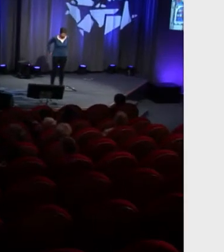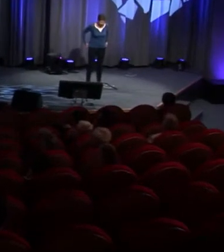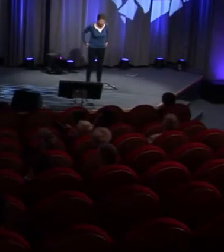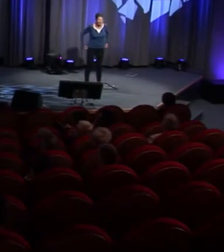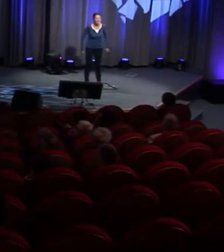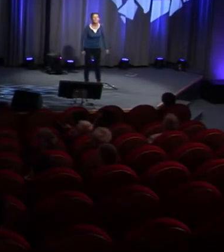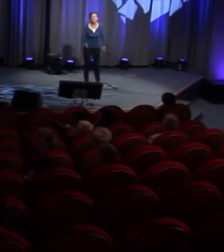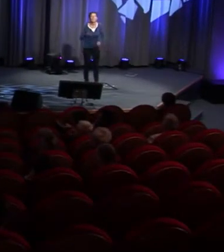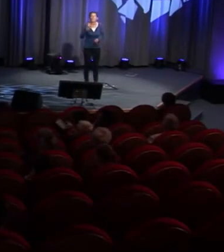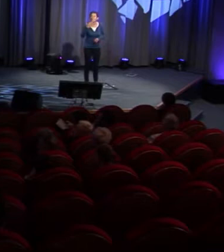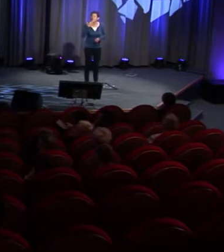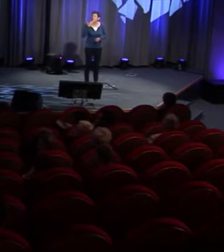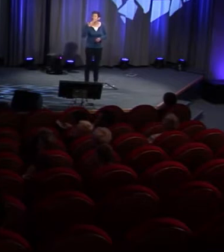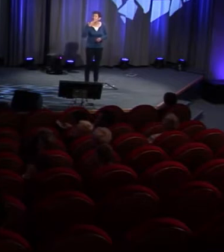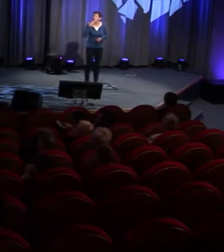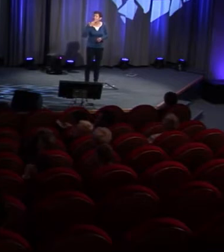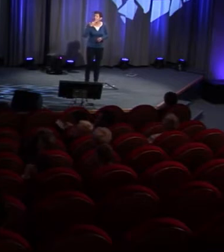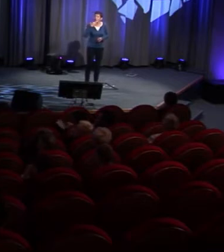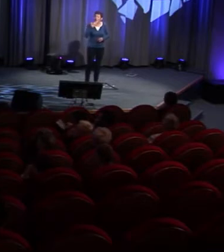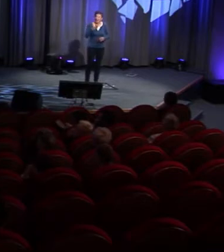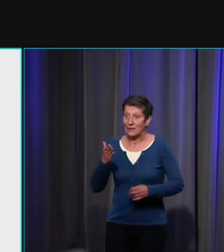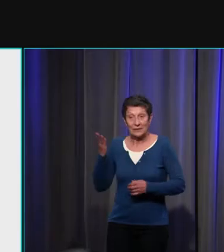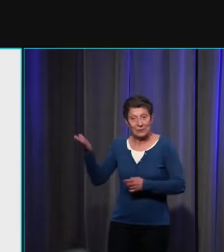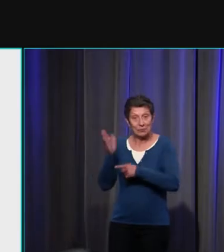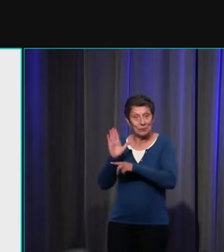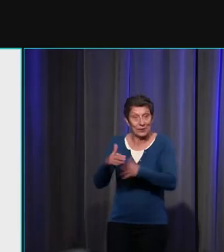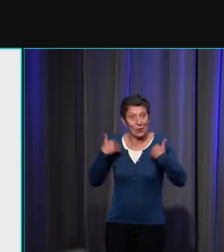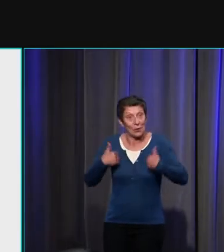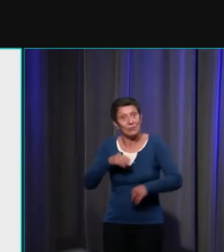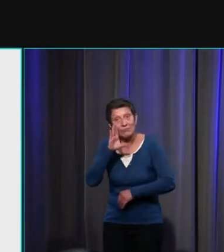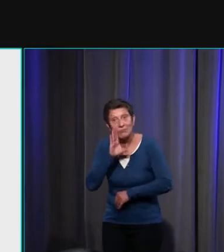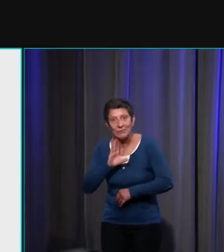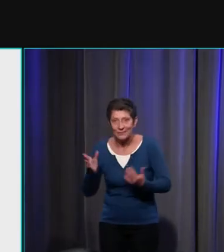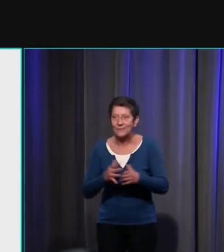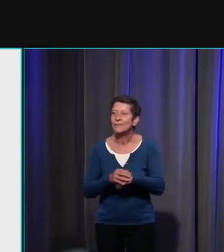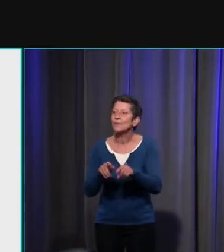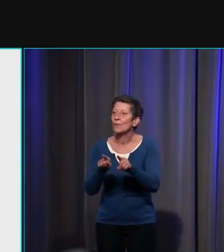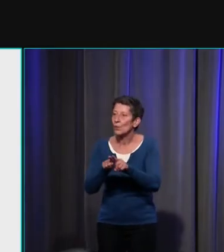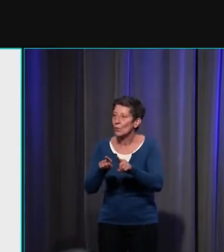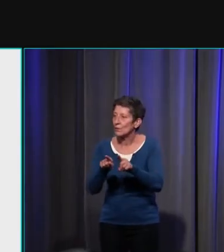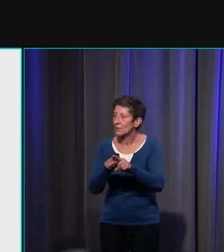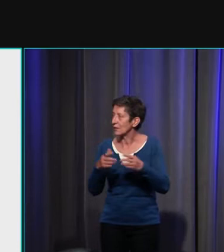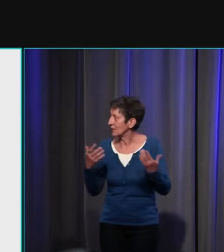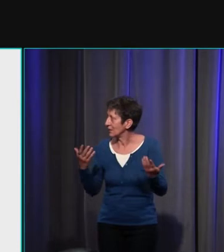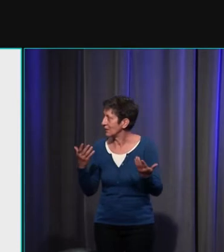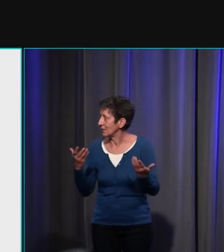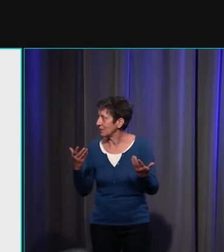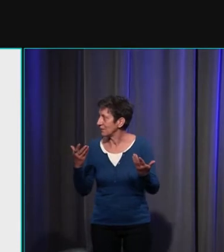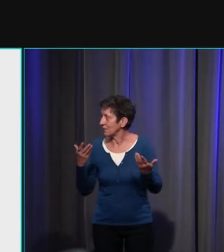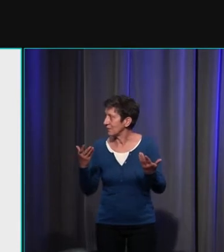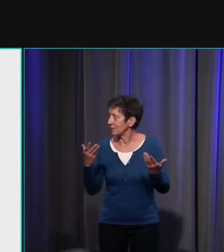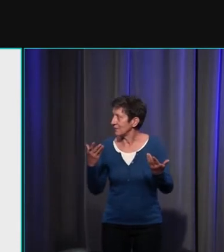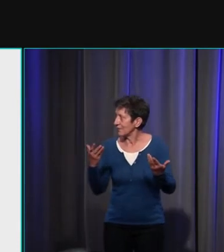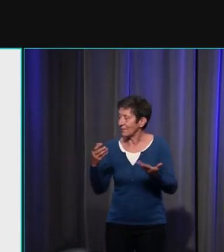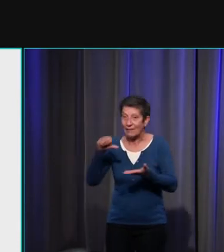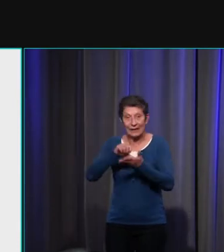merci beaucoup sabinus que pour cette présentation si gentil pour la façon dont vous avez tout le personnel et la cité des sciences